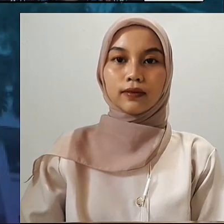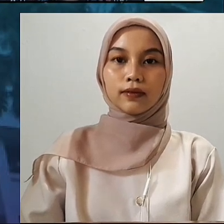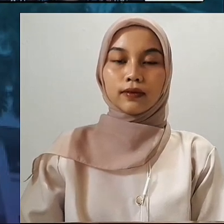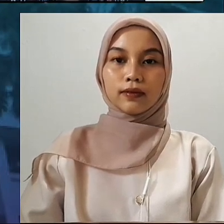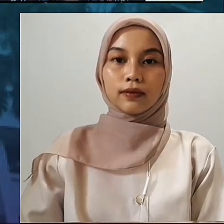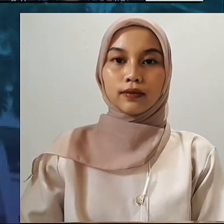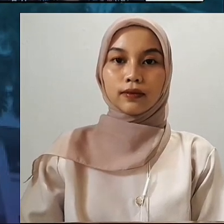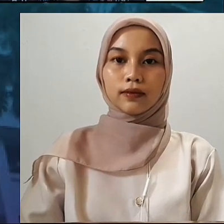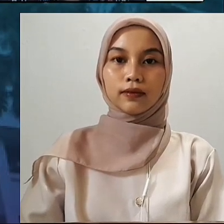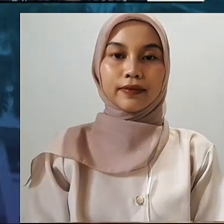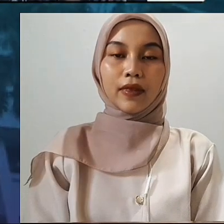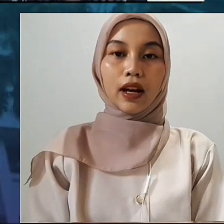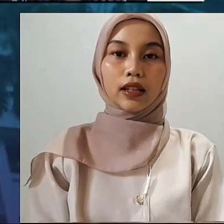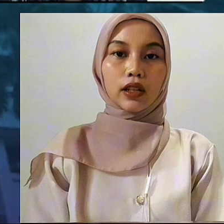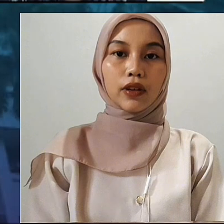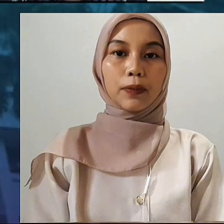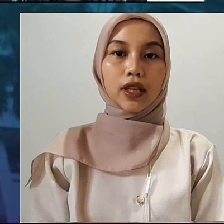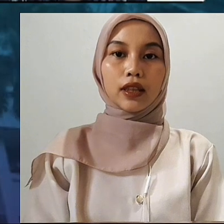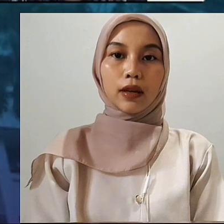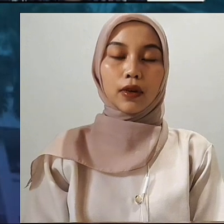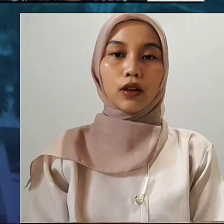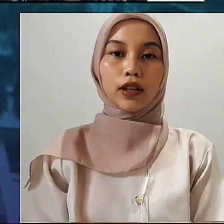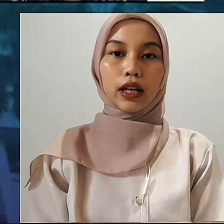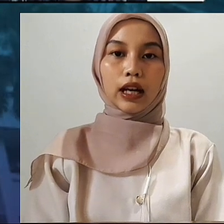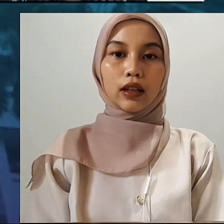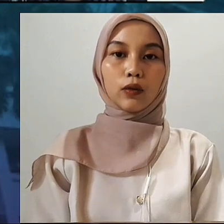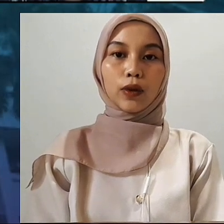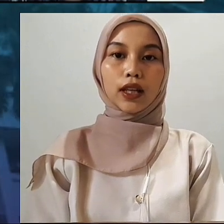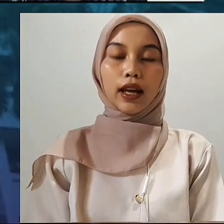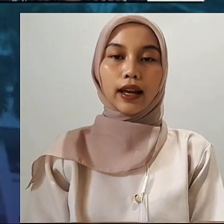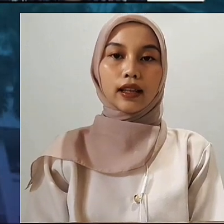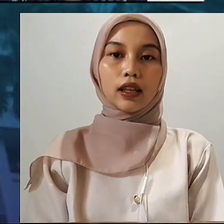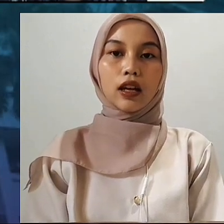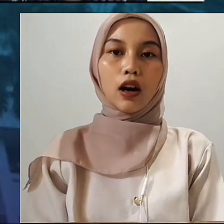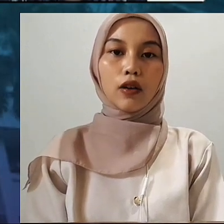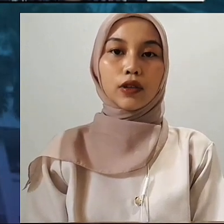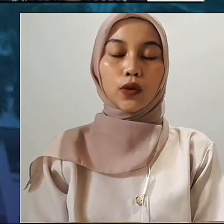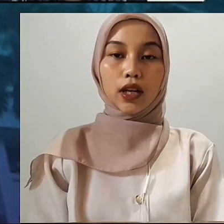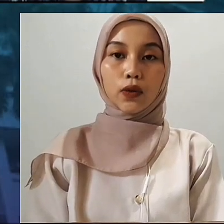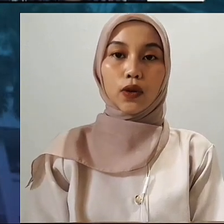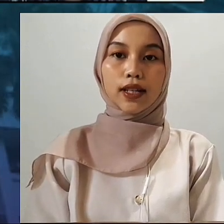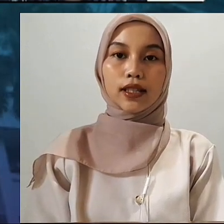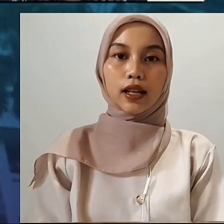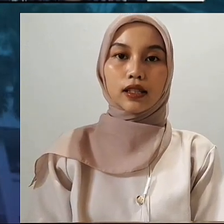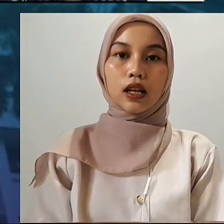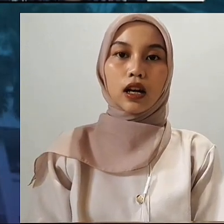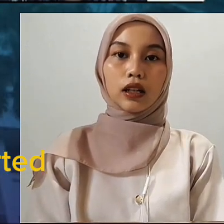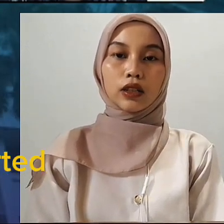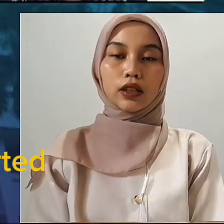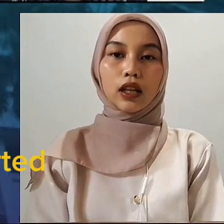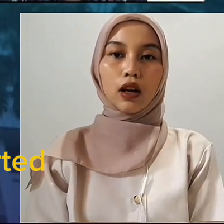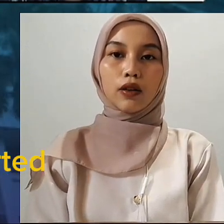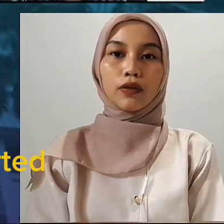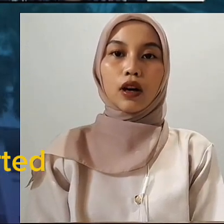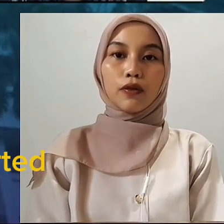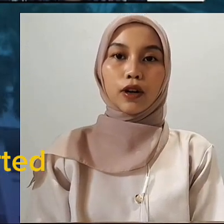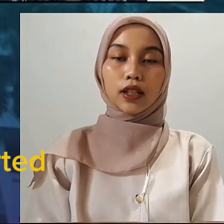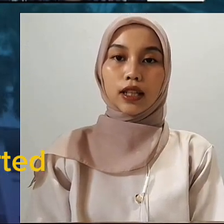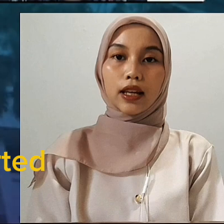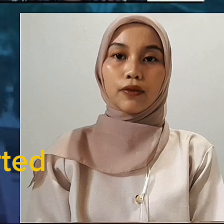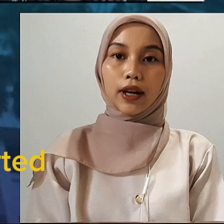di 11 provinsi. As of epidemiological week 8 of 2026, a total